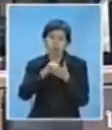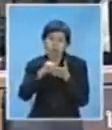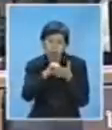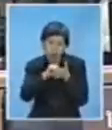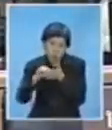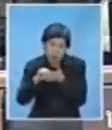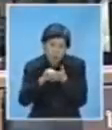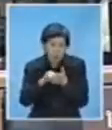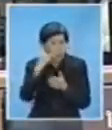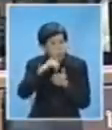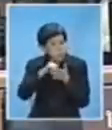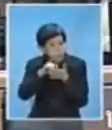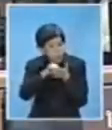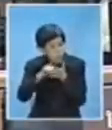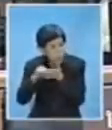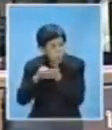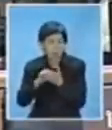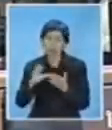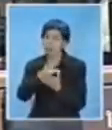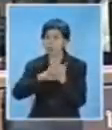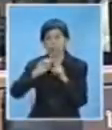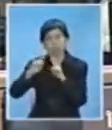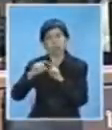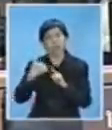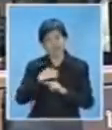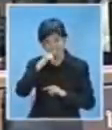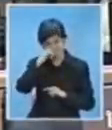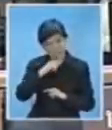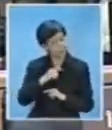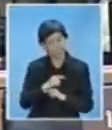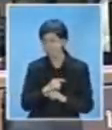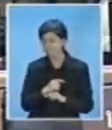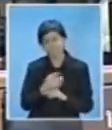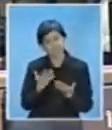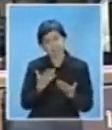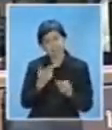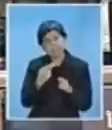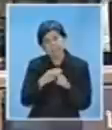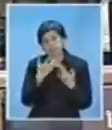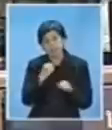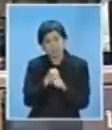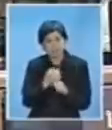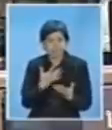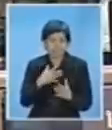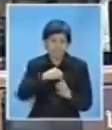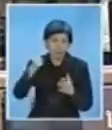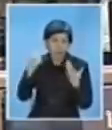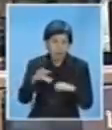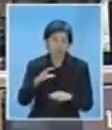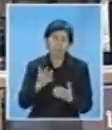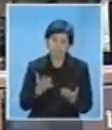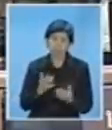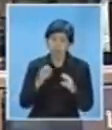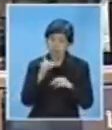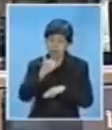าครั้งแล้วครั้งเล่าในเวทีต่างประเทศเพราะว่าไทยเสียเปรียบไปแล้วนะคะท่านประธานครับท่